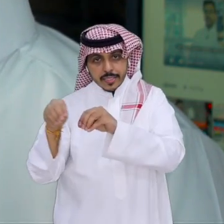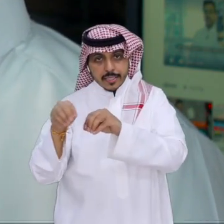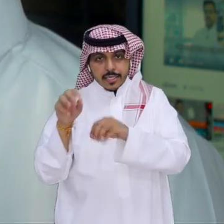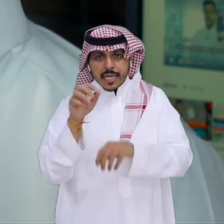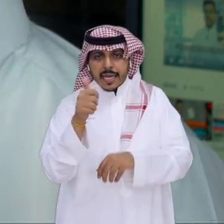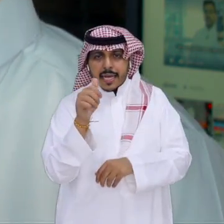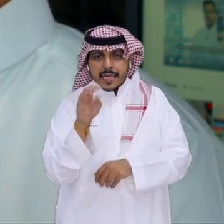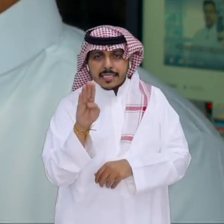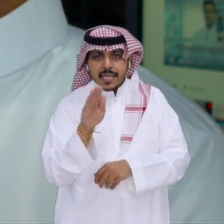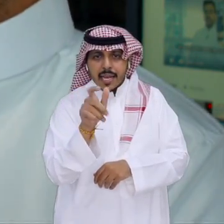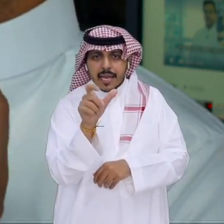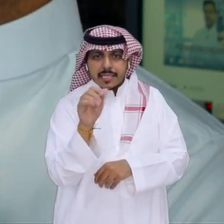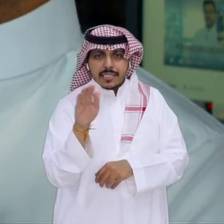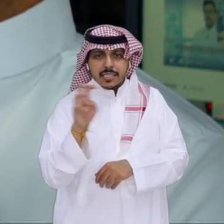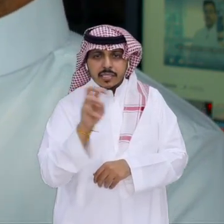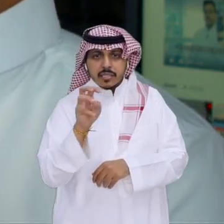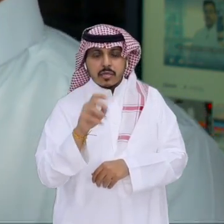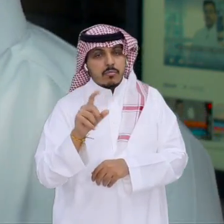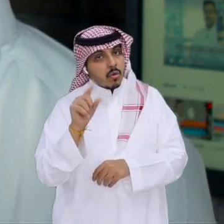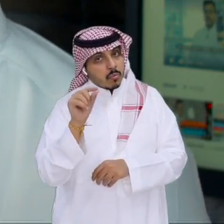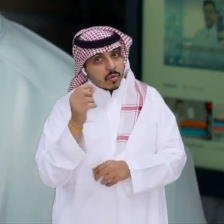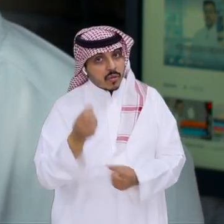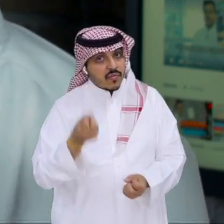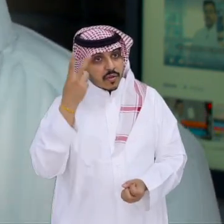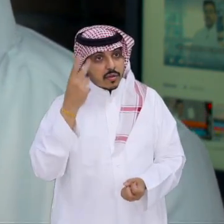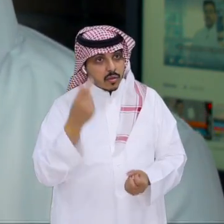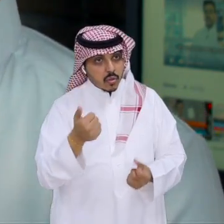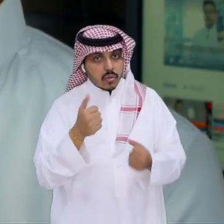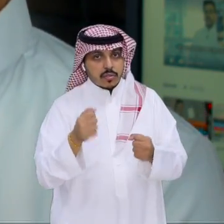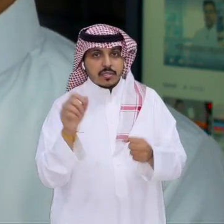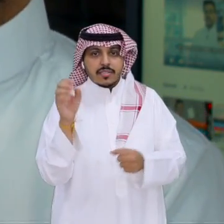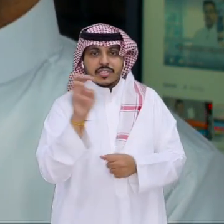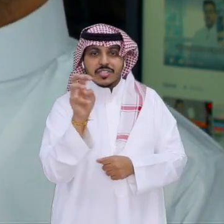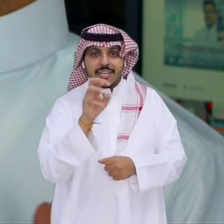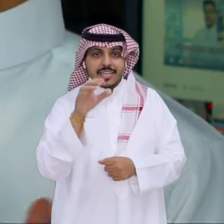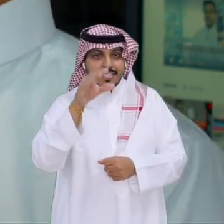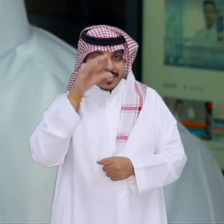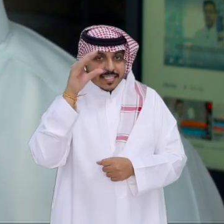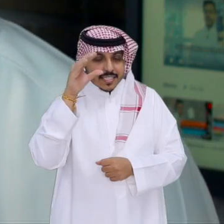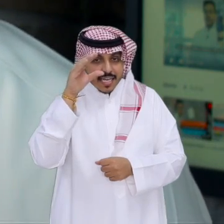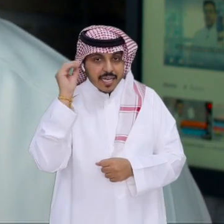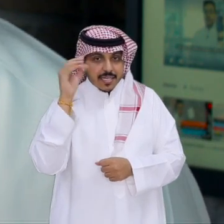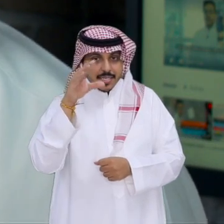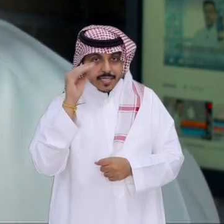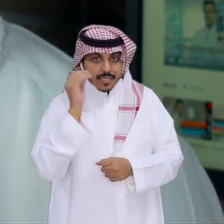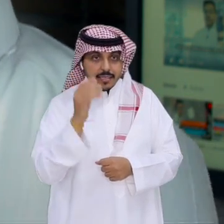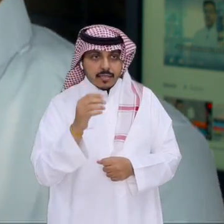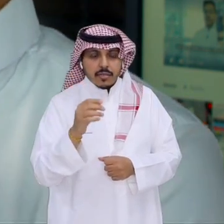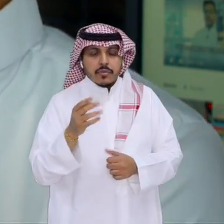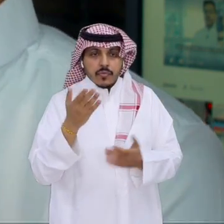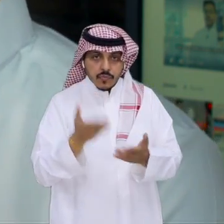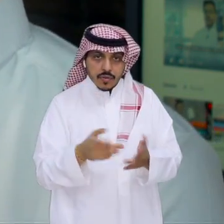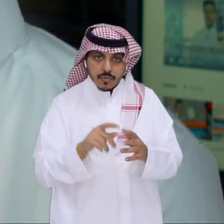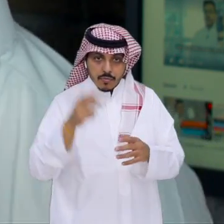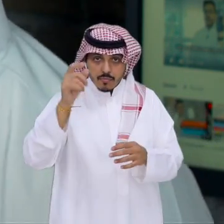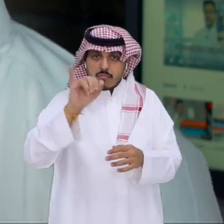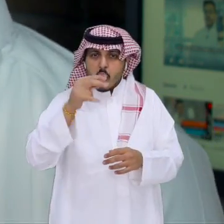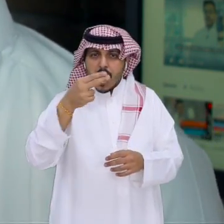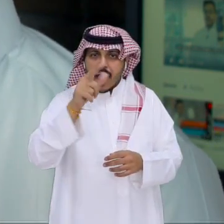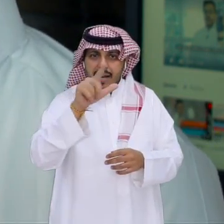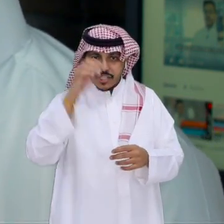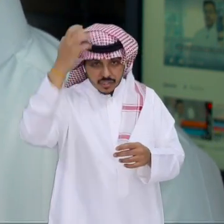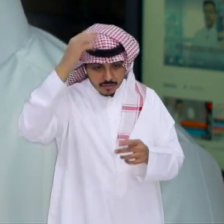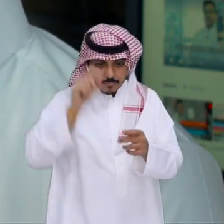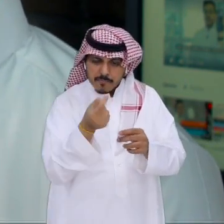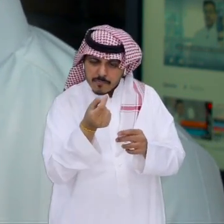اذا صار هذا الشيء اشوفه شيء جدا ممتاز وحكيم وقوي من سامسونج انهم يتيحوا معالجاتهم القويه على اكثر